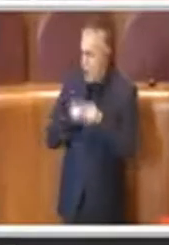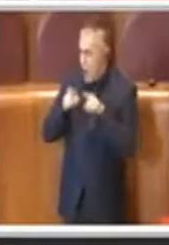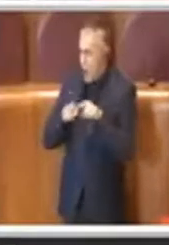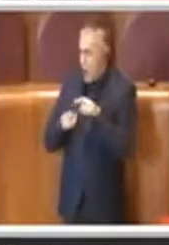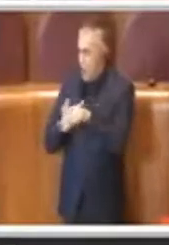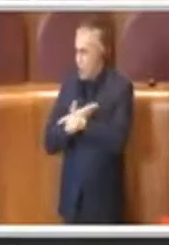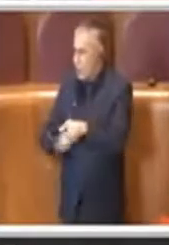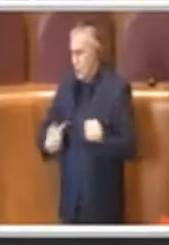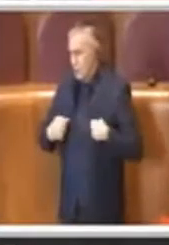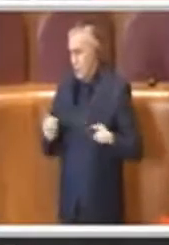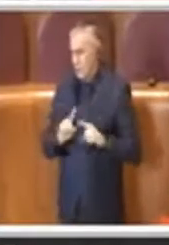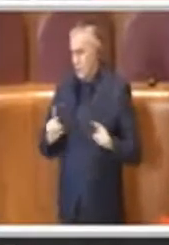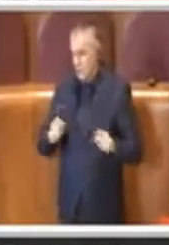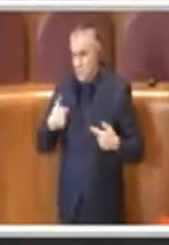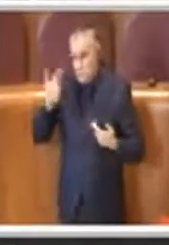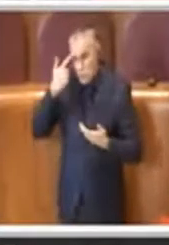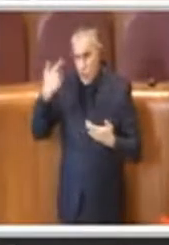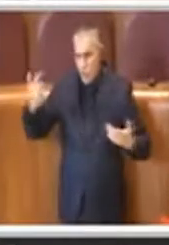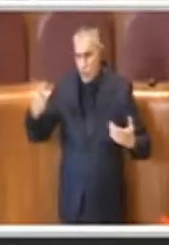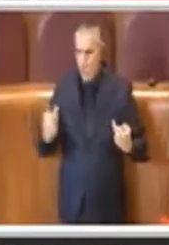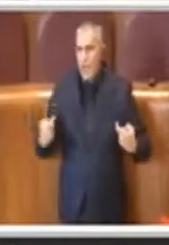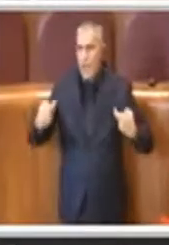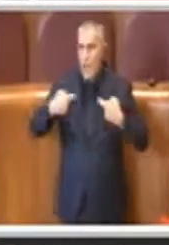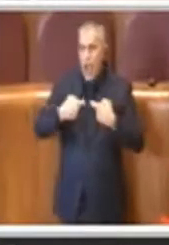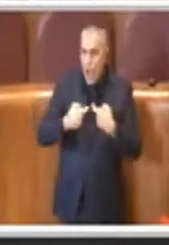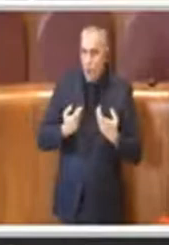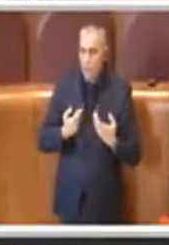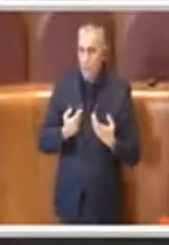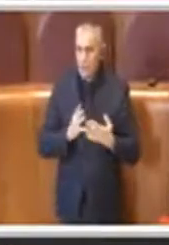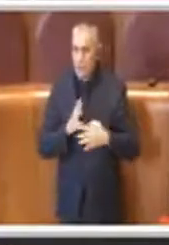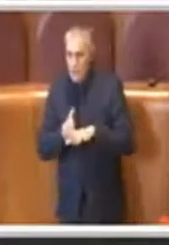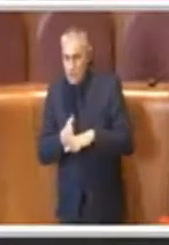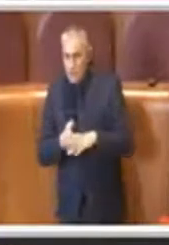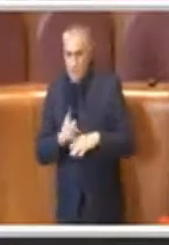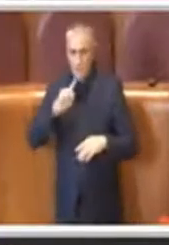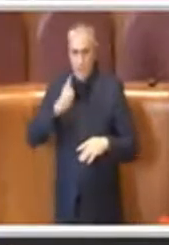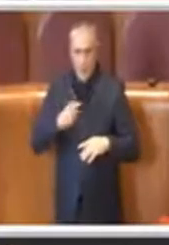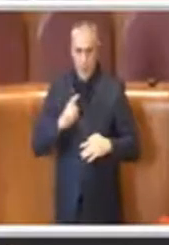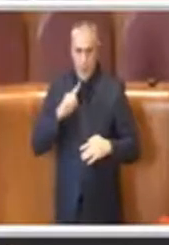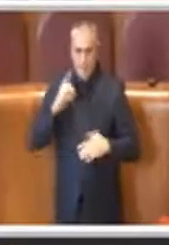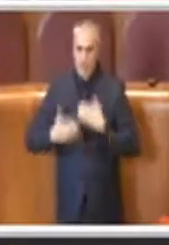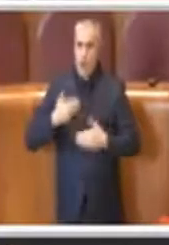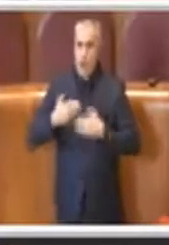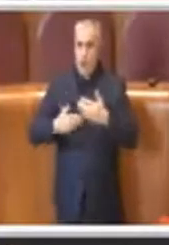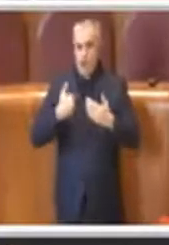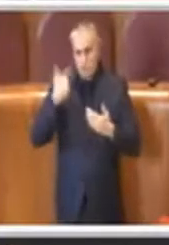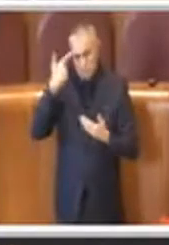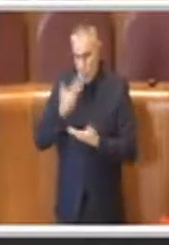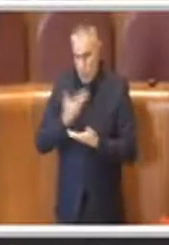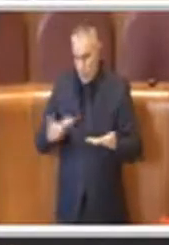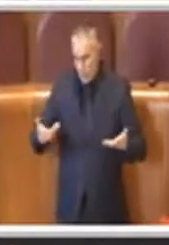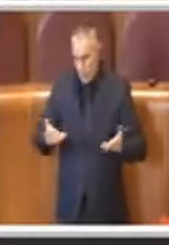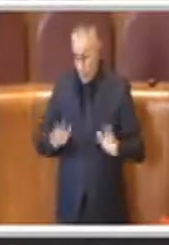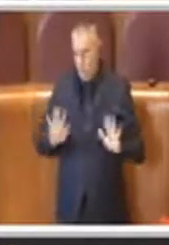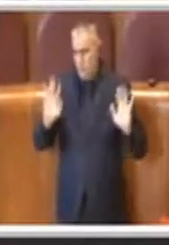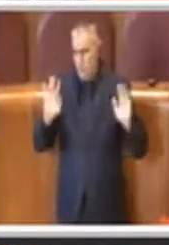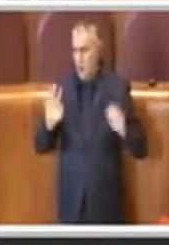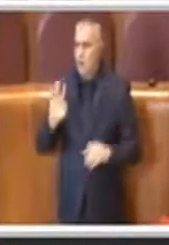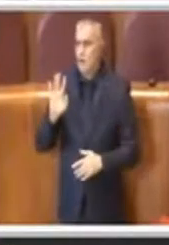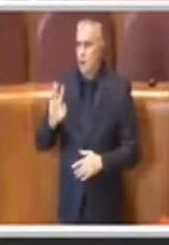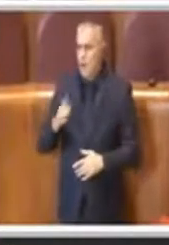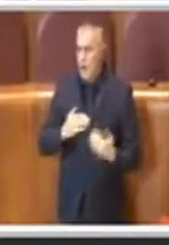una causa e come si possa intervenire per migliorare la gestione dell'iter, ma posso comprendere sicuramente